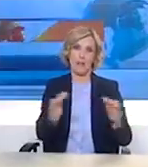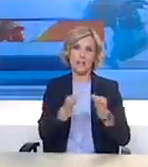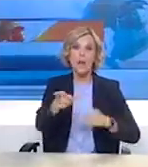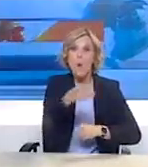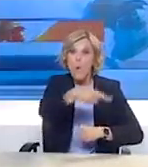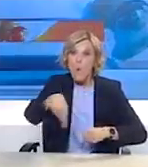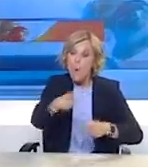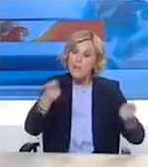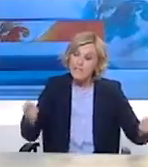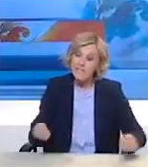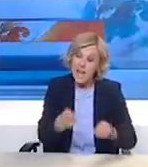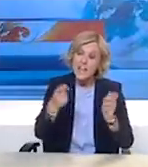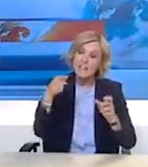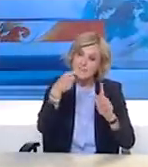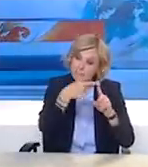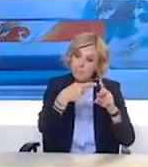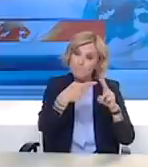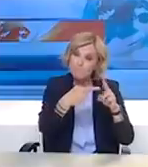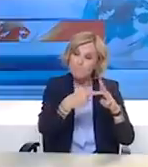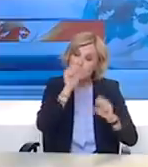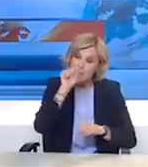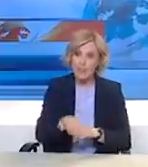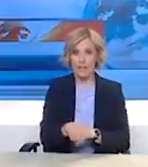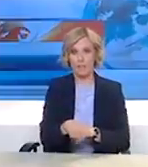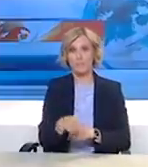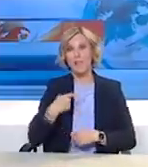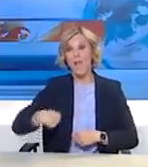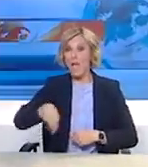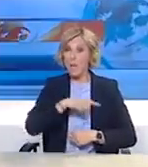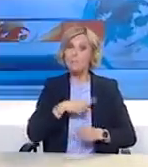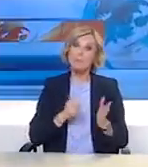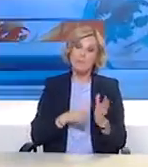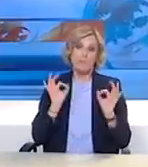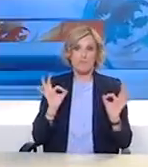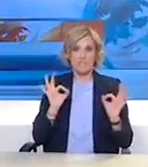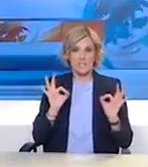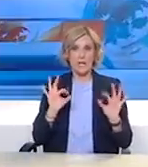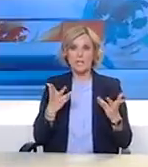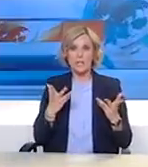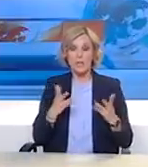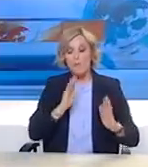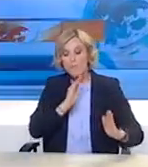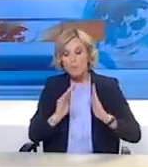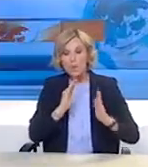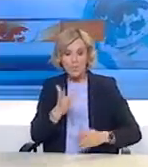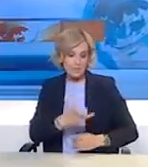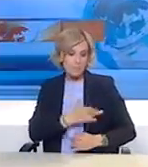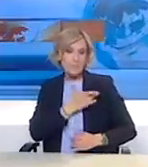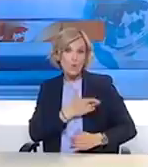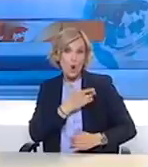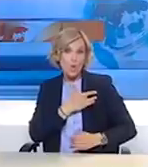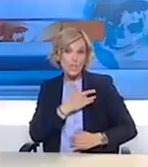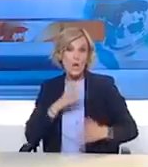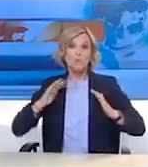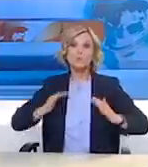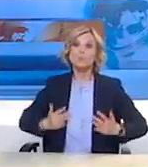προσπάθεια. Από την άλλη μεριά, είναι σωστό να διατηρήσουμε σαν πολίτες τη σωματική μας και ψυχική μας ευεξία. Αλλά θα κρατάμε στη